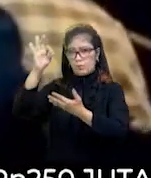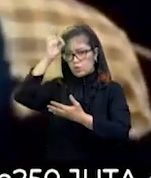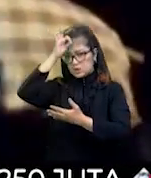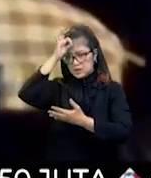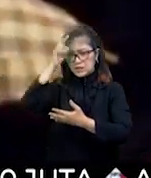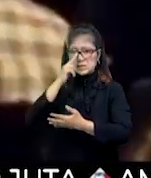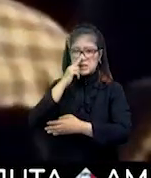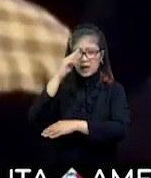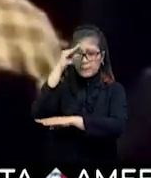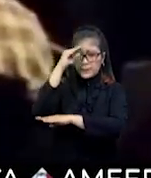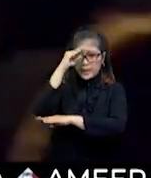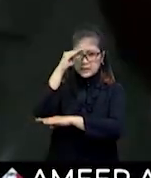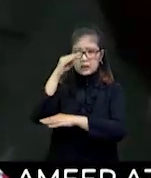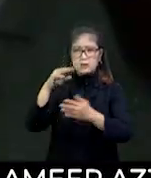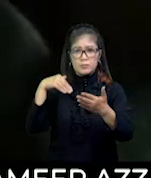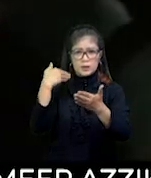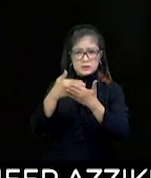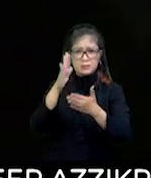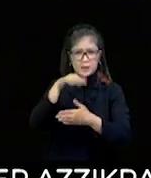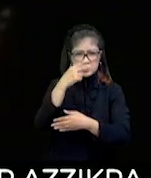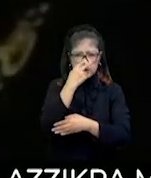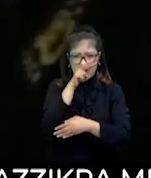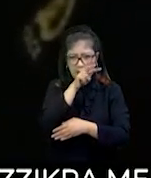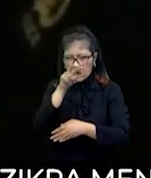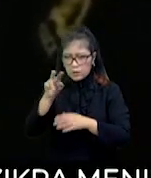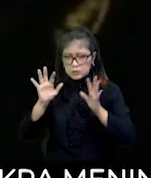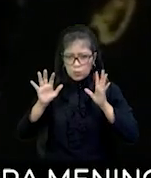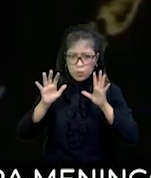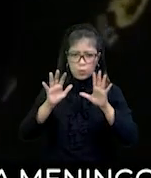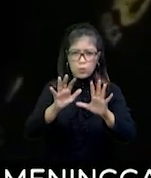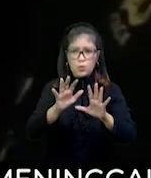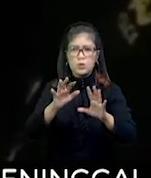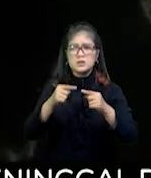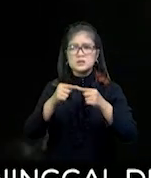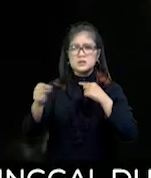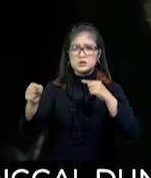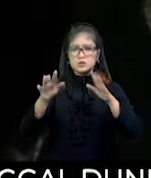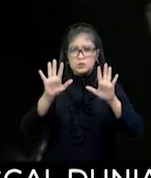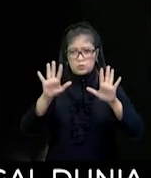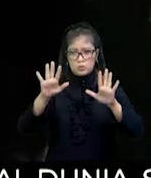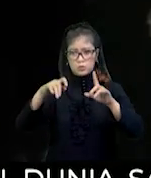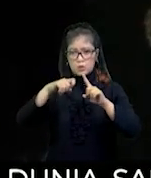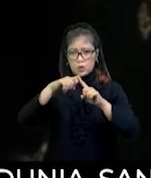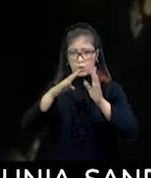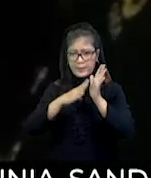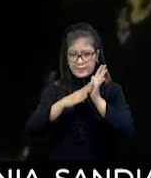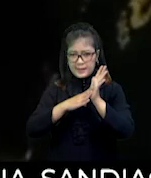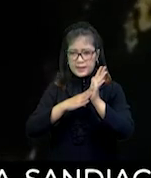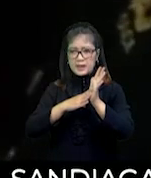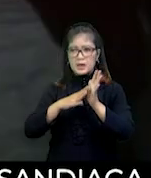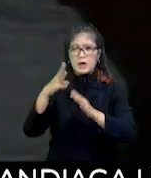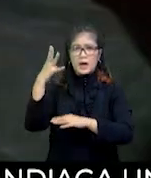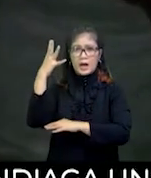masih berjaga di jalur lintas Jalan Sutami, Lampung Timur, yang berjarak 10 km dari Desa Sindang Sari, Tanjung Bintang, Lampung Selatan.